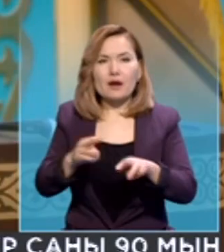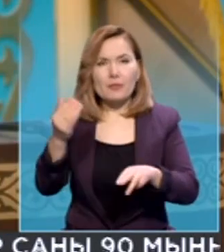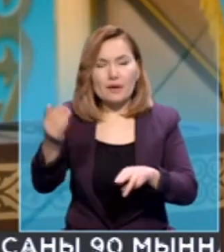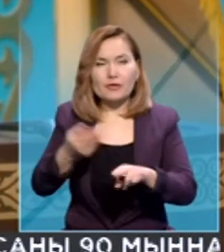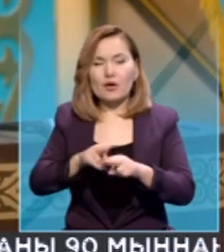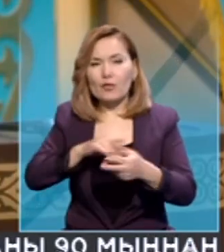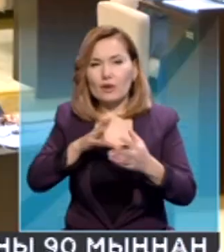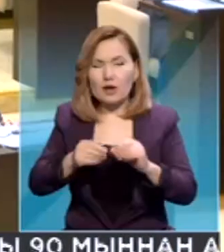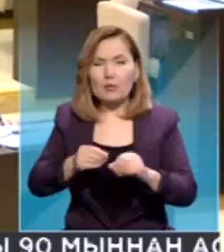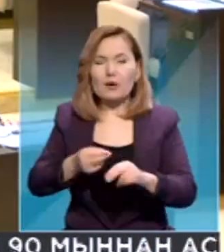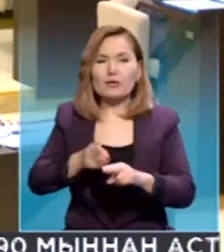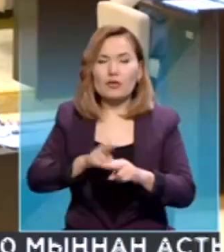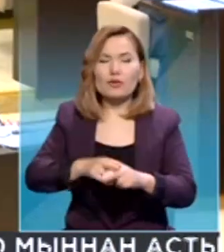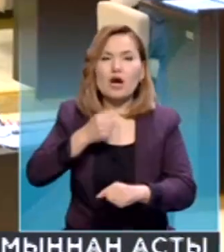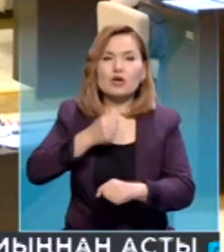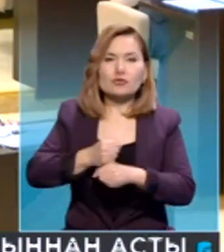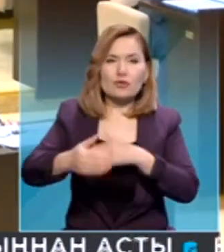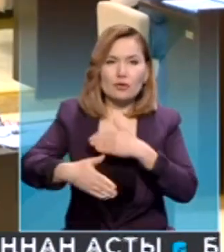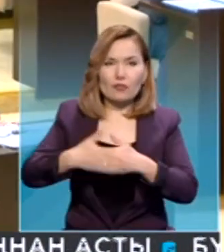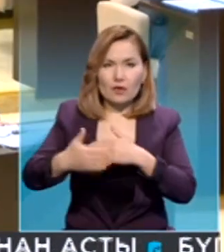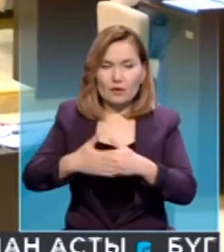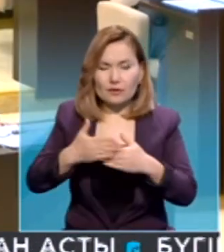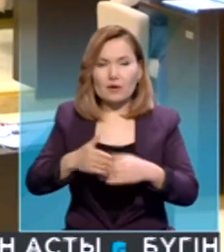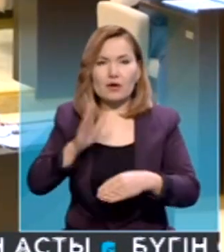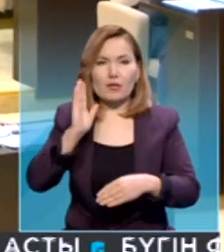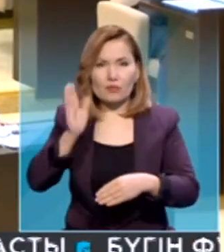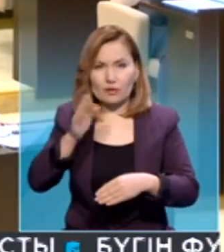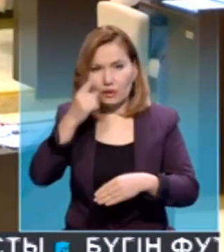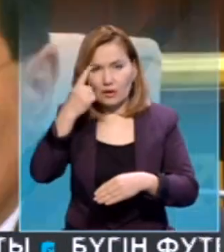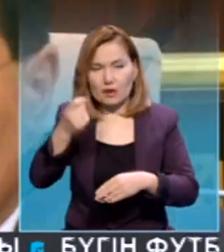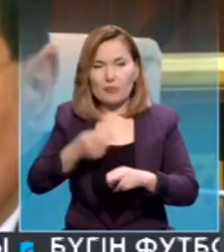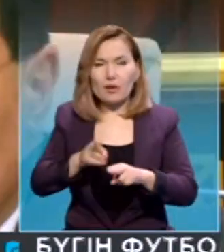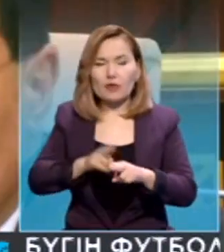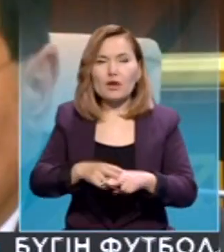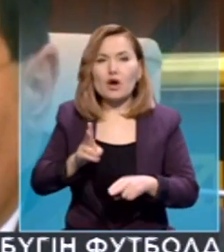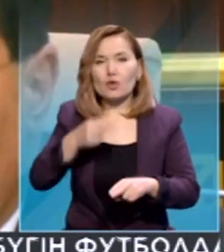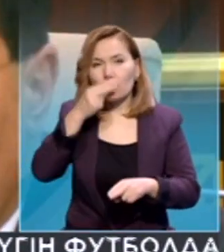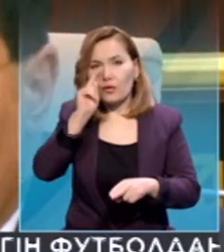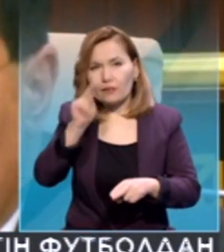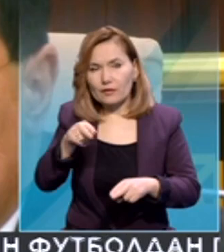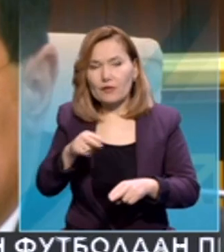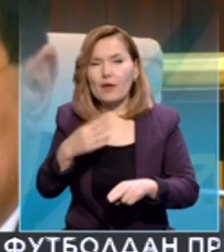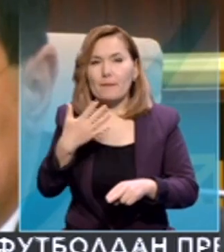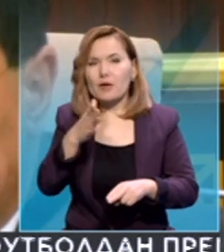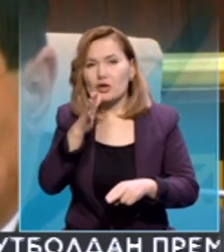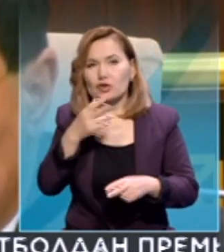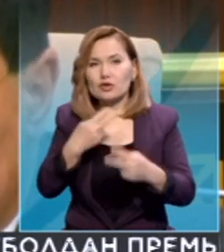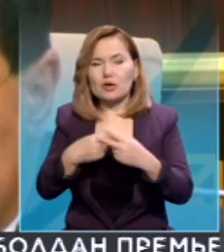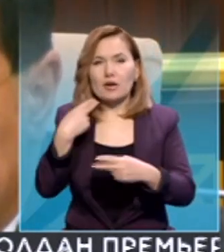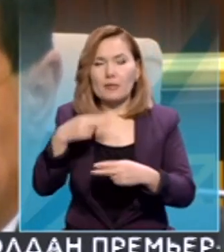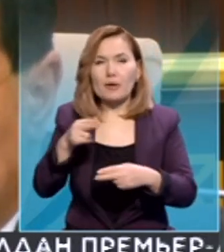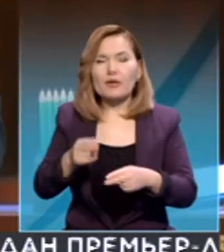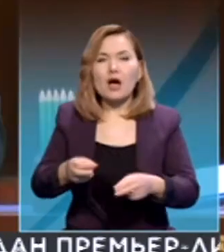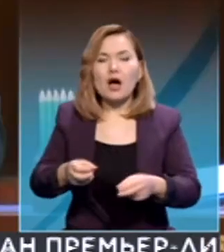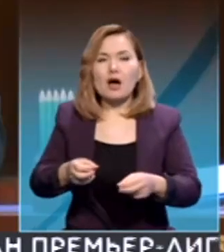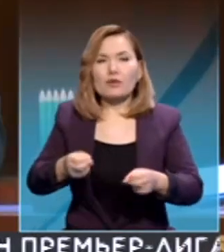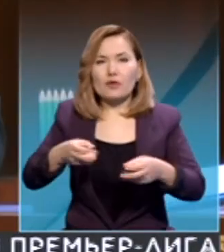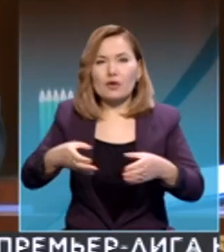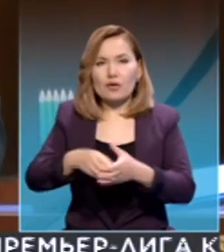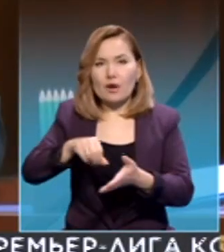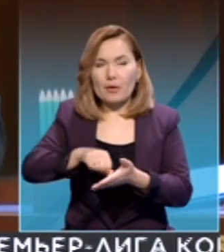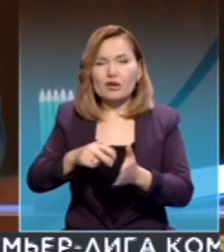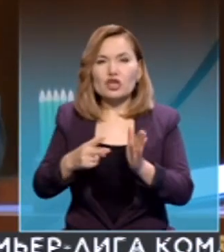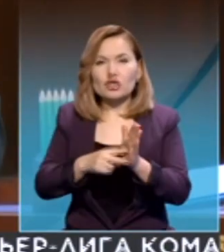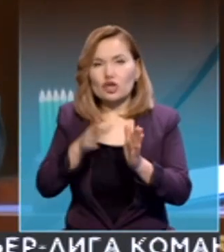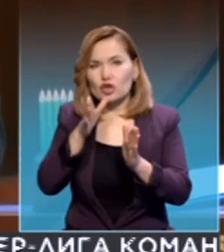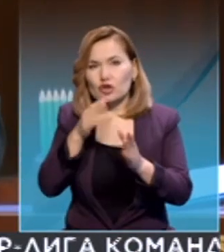осы санаттағы қылмыстар үшін санкция күшейтіледі деді. Жеке жасаған қылмысқа 5 жылға дейін, ал топ құрамындағы заң бұзушылыққа 7 жылға дейін